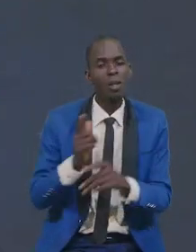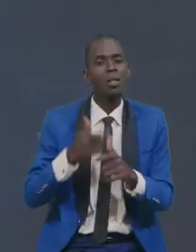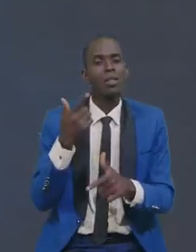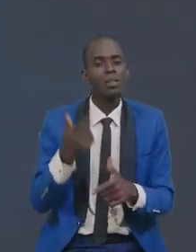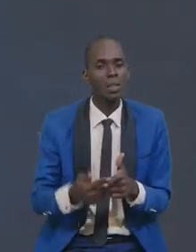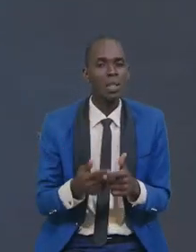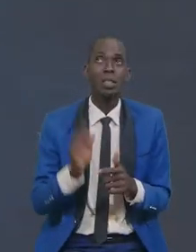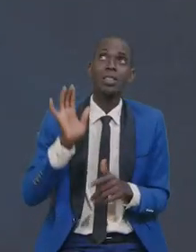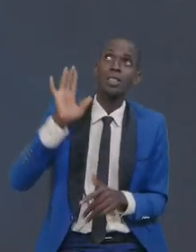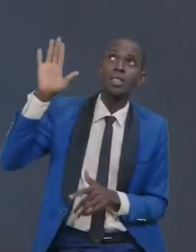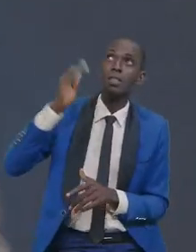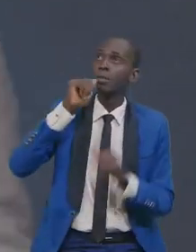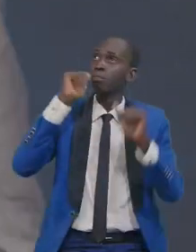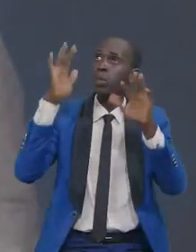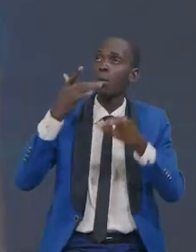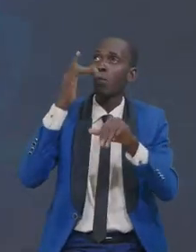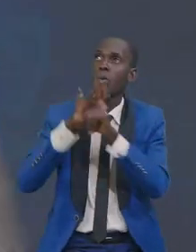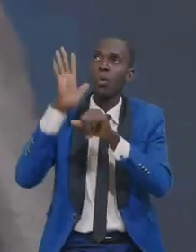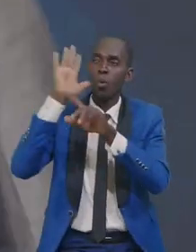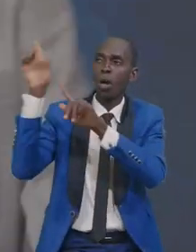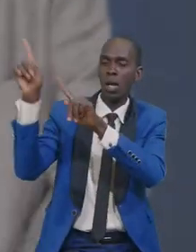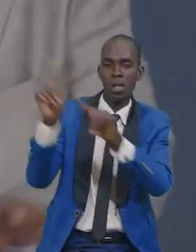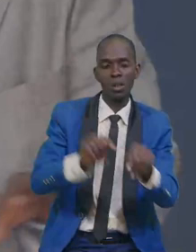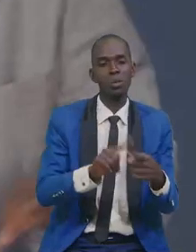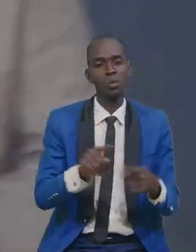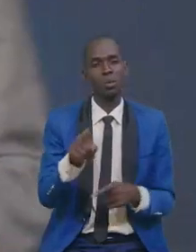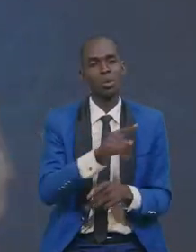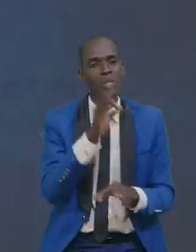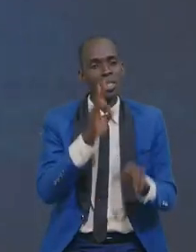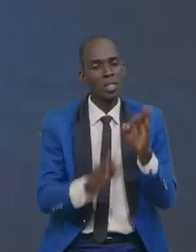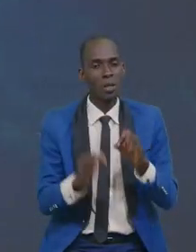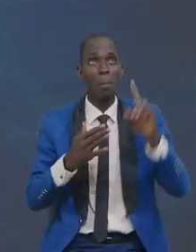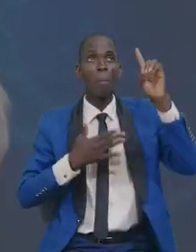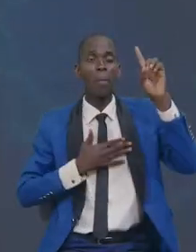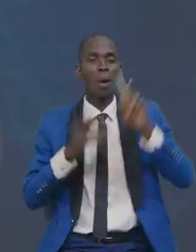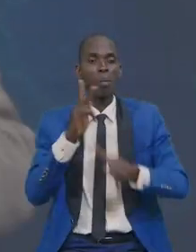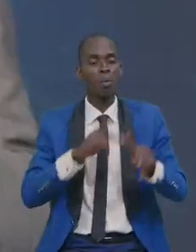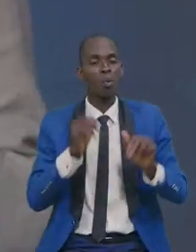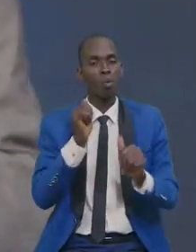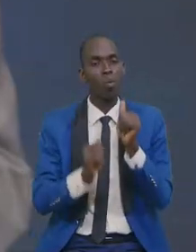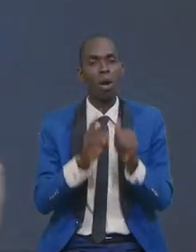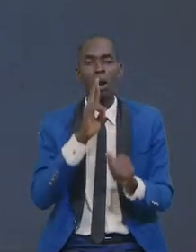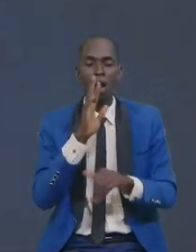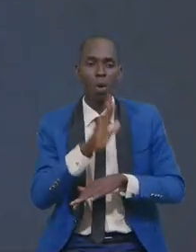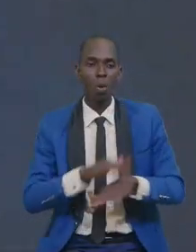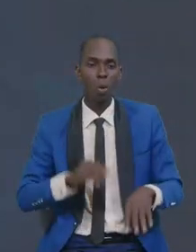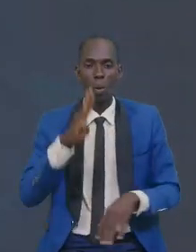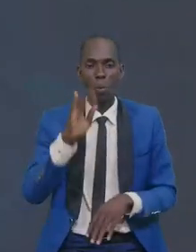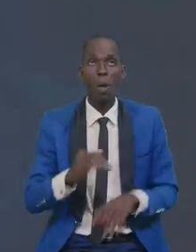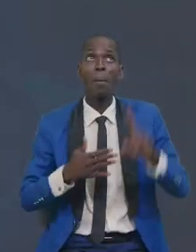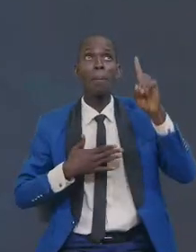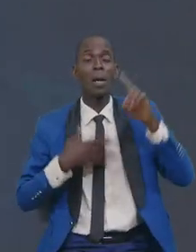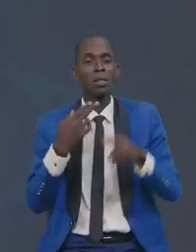les bénédictions, la promesse viendra dans ta vie. Si mon peuple, ce qui est invoqué mon nom,